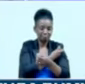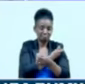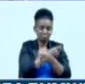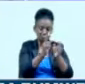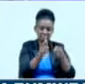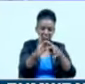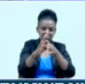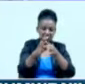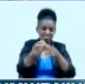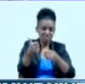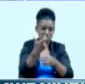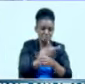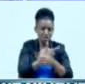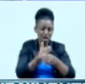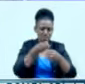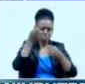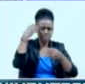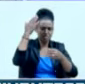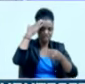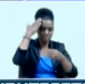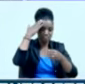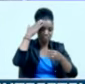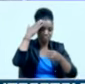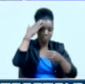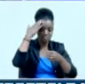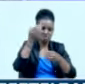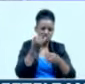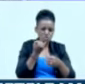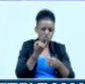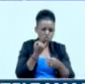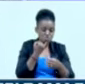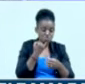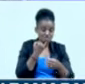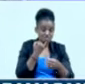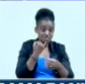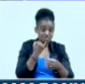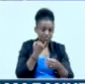dusanzwe dukorana mu zindi nkingo dufite nk'uko mubizi dusanzwe dutanga inkingo ku bana